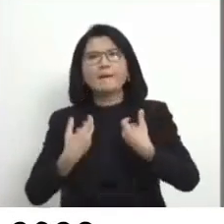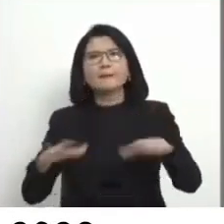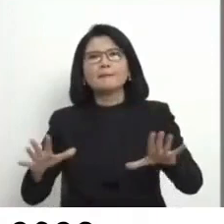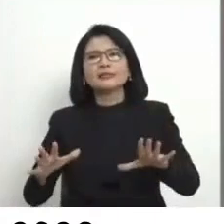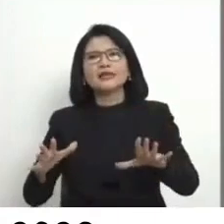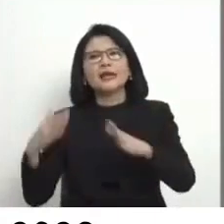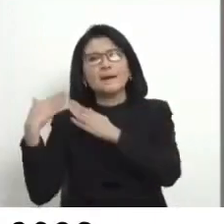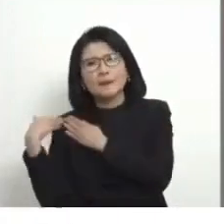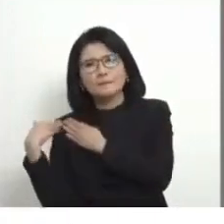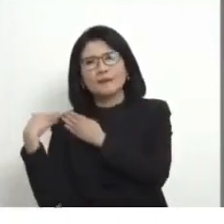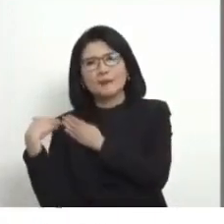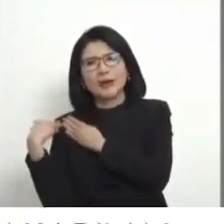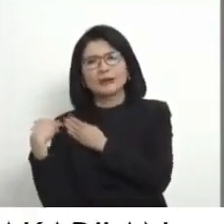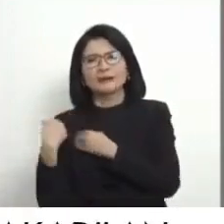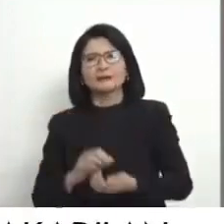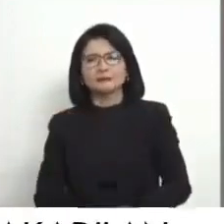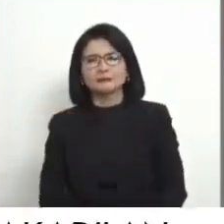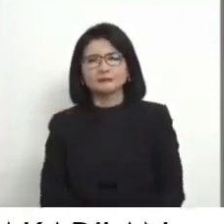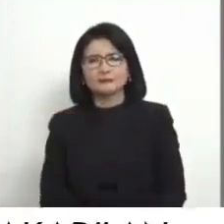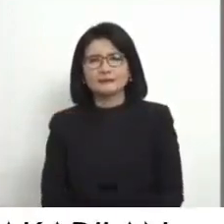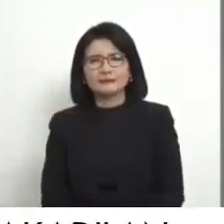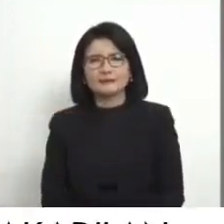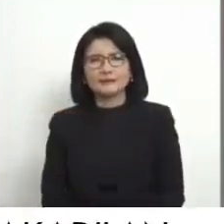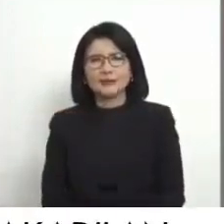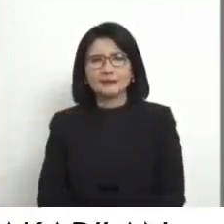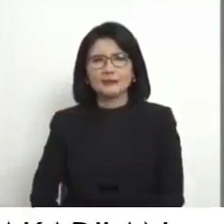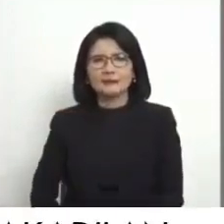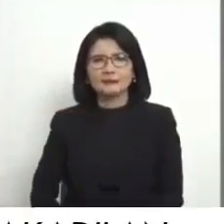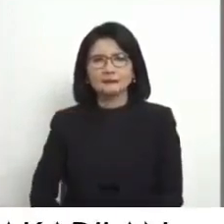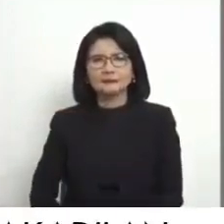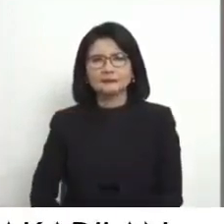beban-beban yang tidak perlu demikian jawaban kami terima